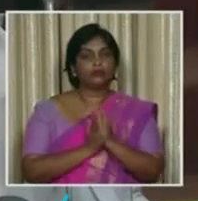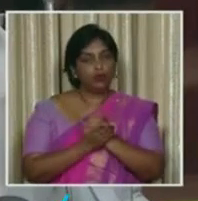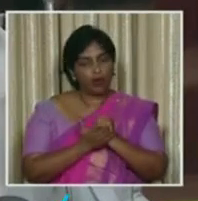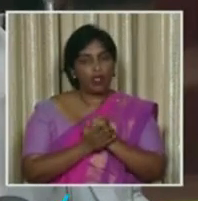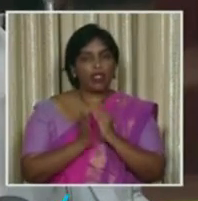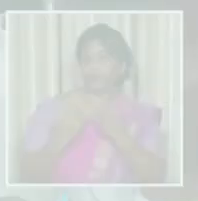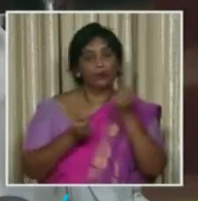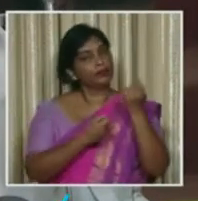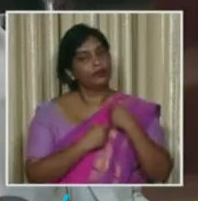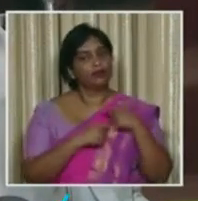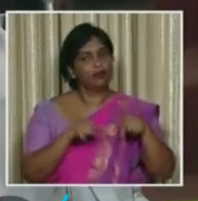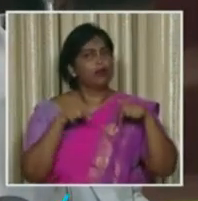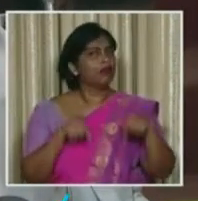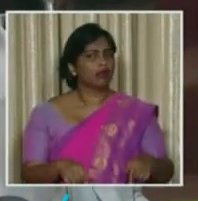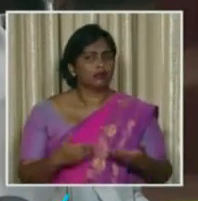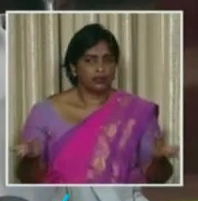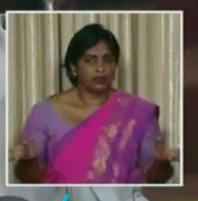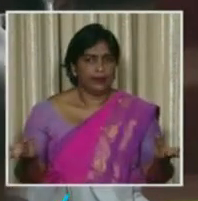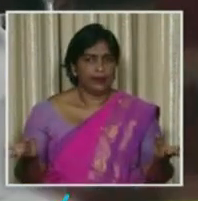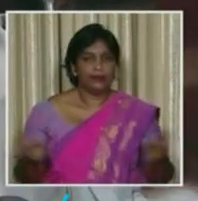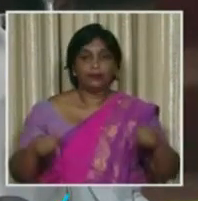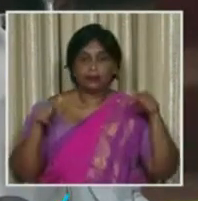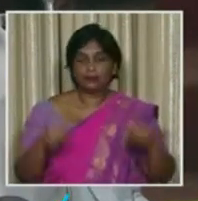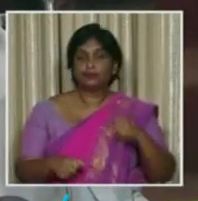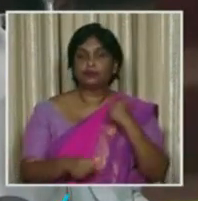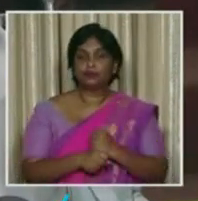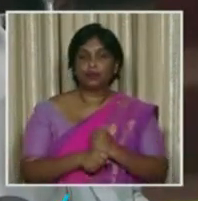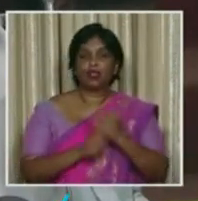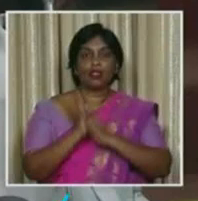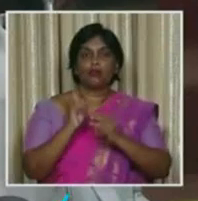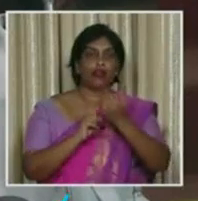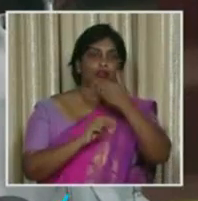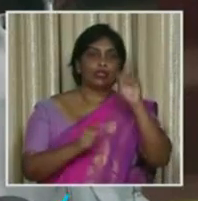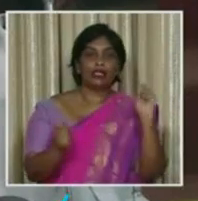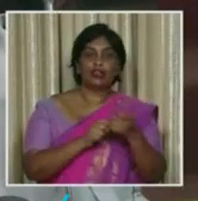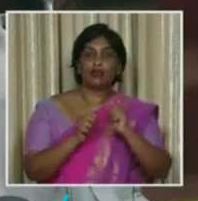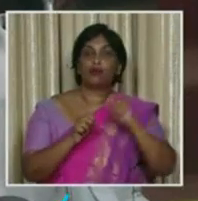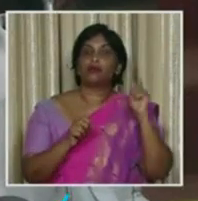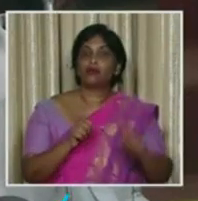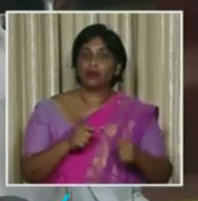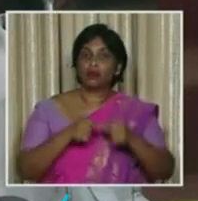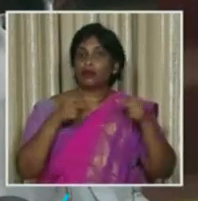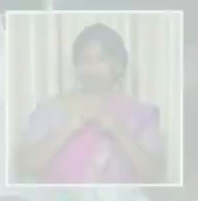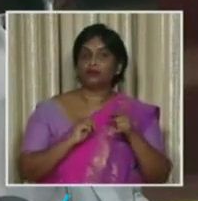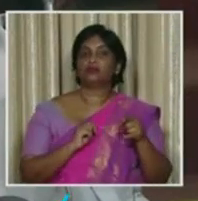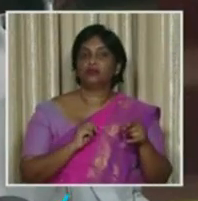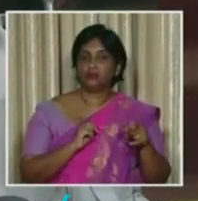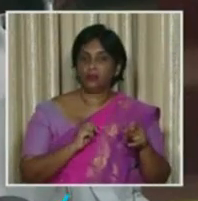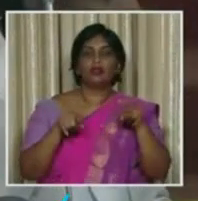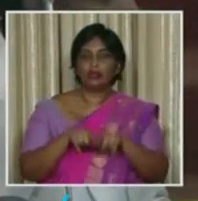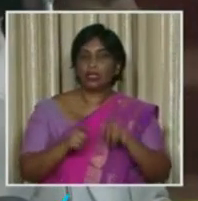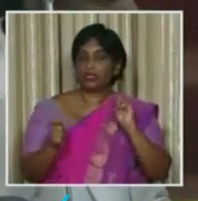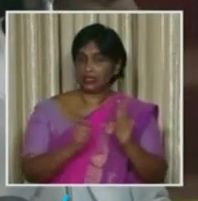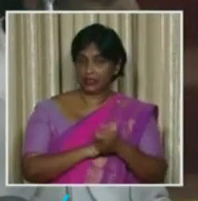හන්සිග මැතිතුමා පිළිගත්තා. අද මොකක්ද වෙලා තියෙන තත්ත්වය? අද ආණ්ඩුවේ එතුමාට අයින් වෙන්න කියනවා ක්‍රිකට් පාලක මණ්ඩලයට විරුද්ධව කරපු චෝදනා පිළිගත්ත